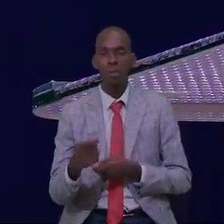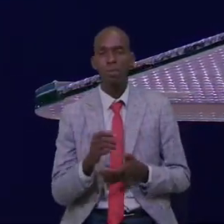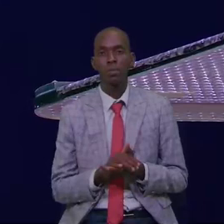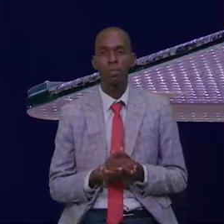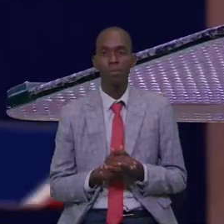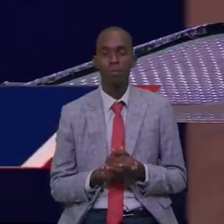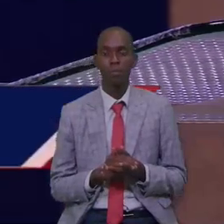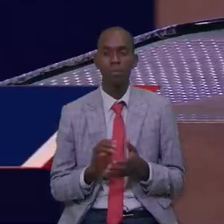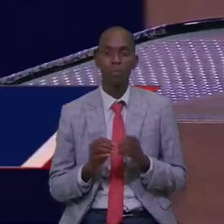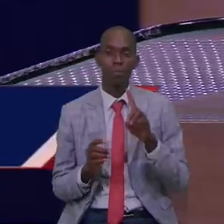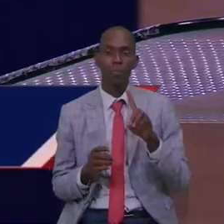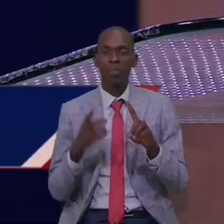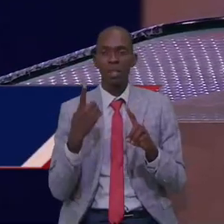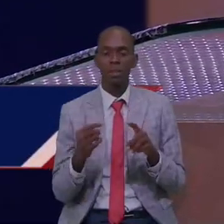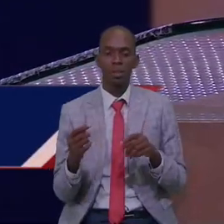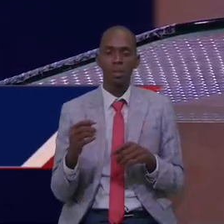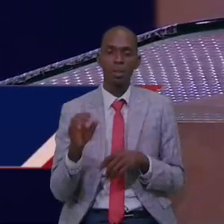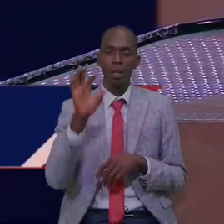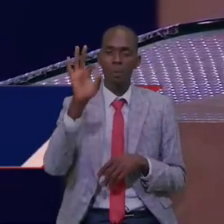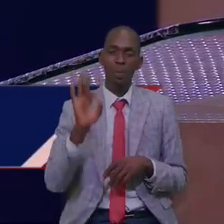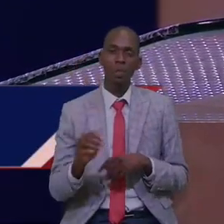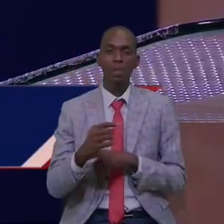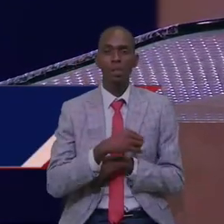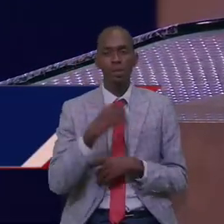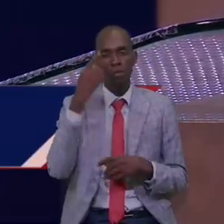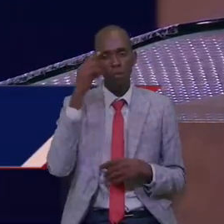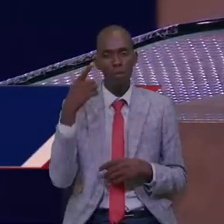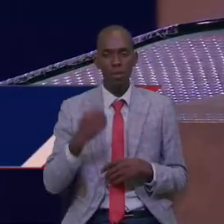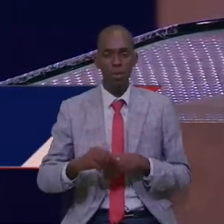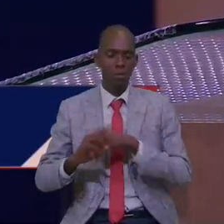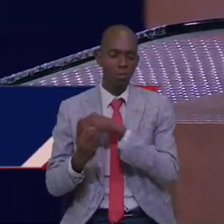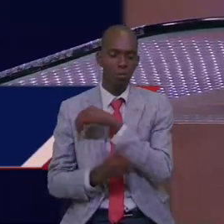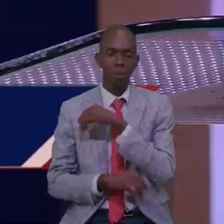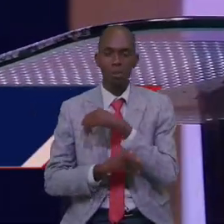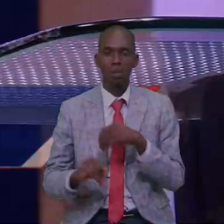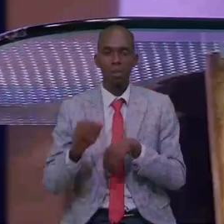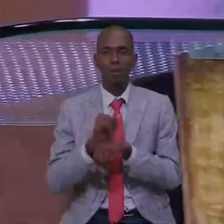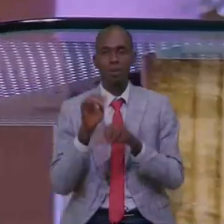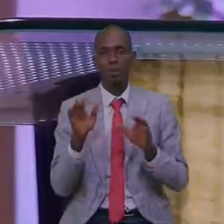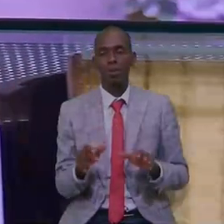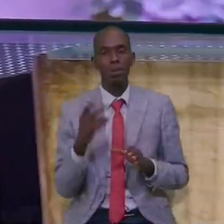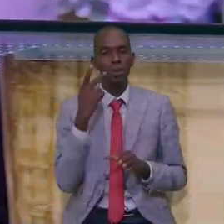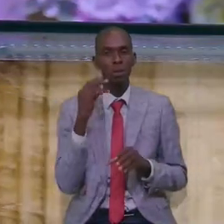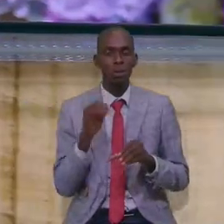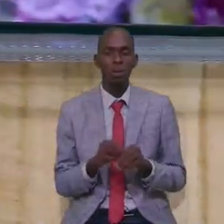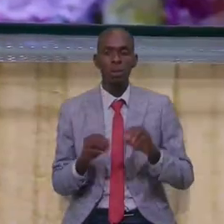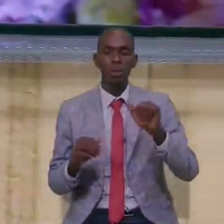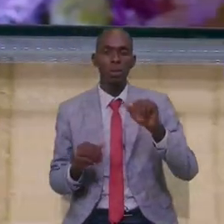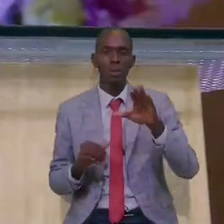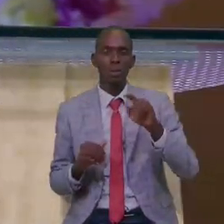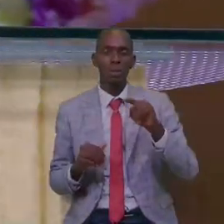c'est le jour fixé pour la pierre qui écrase. Acte